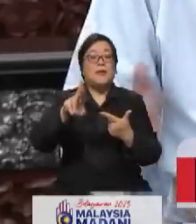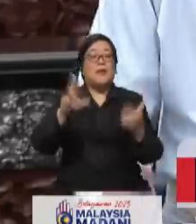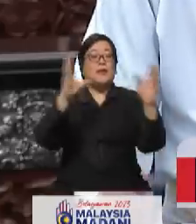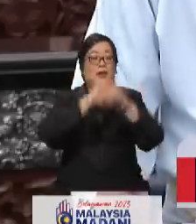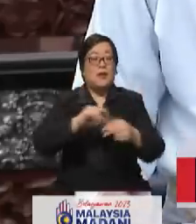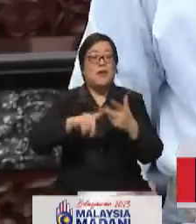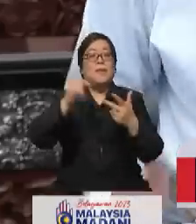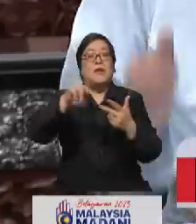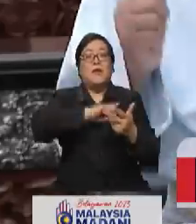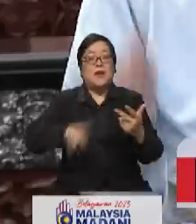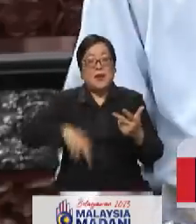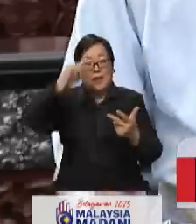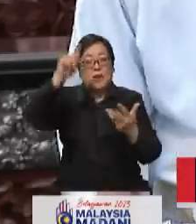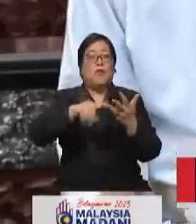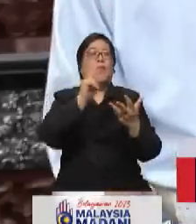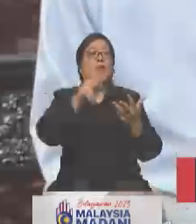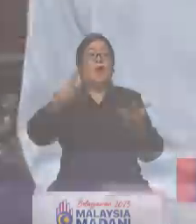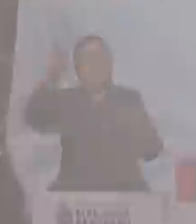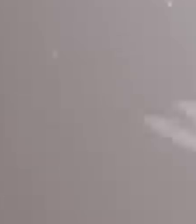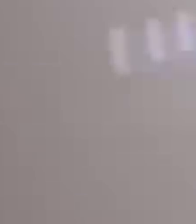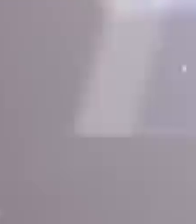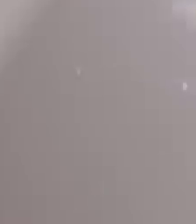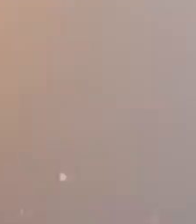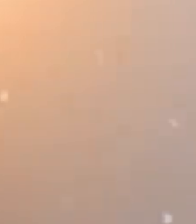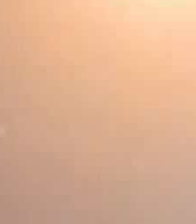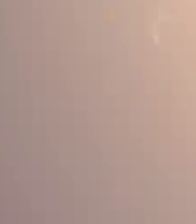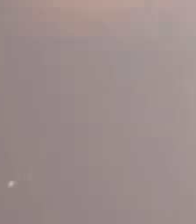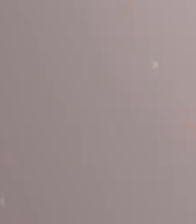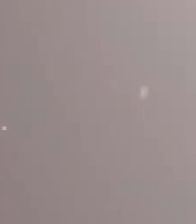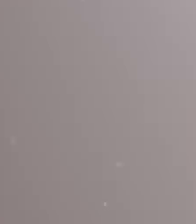Pasir Raja Terengganu dan Kuala Krai, Kelantan.